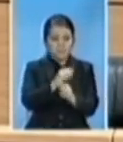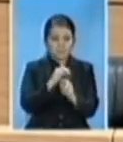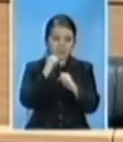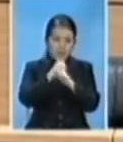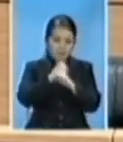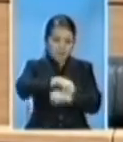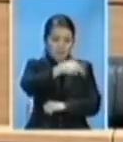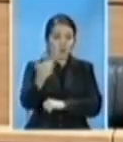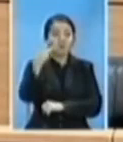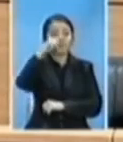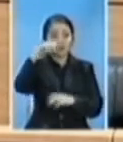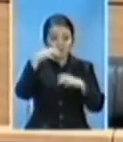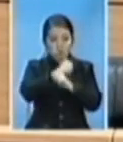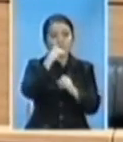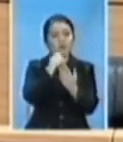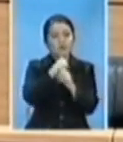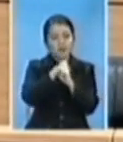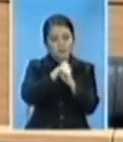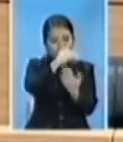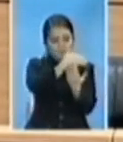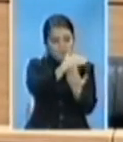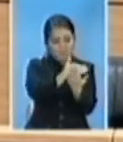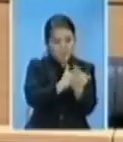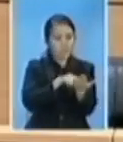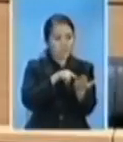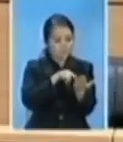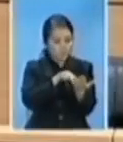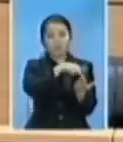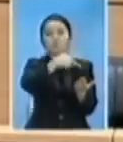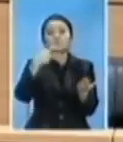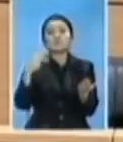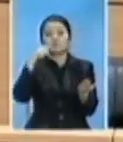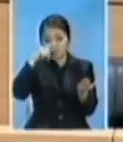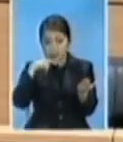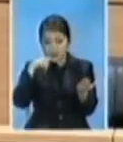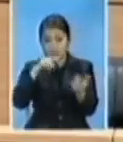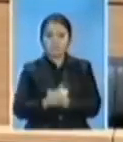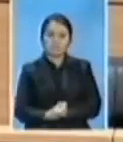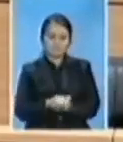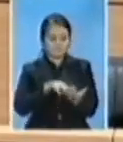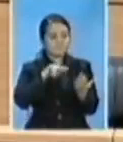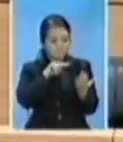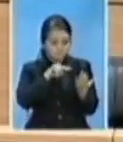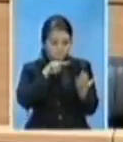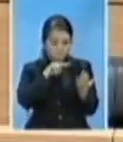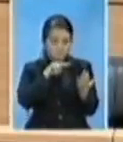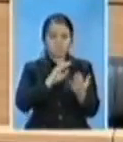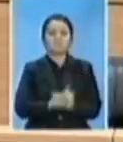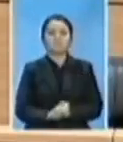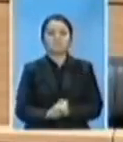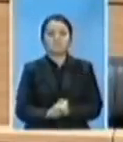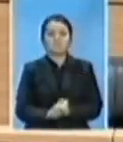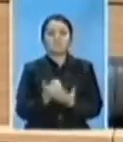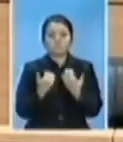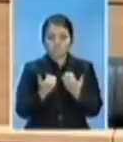ทย PBS ของโทรทัศน์แห่งนี้ปฏิเสธไม่ได้ครับ